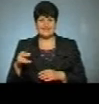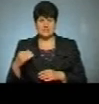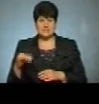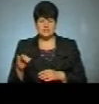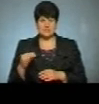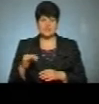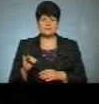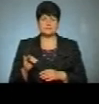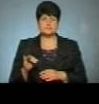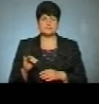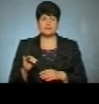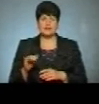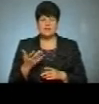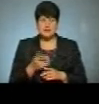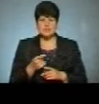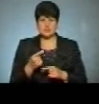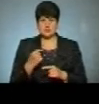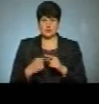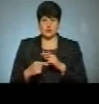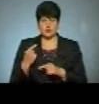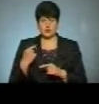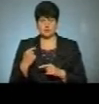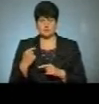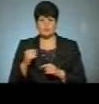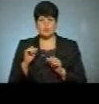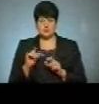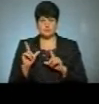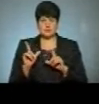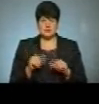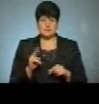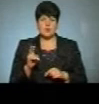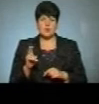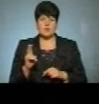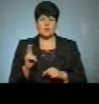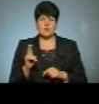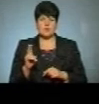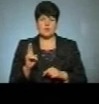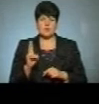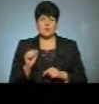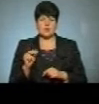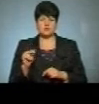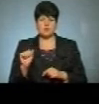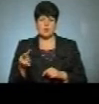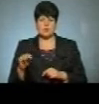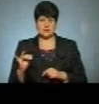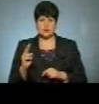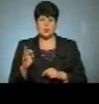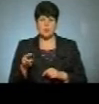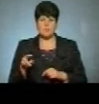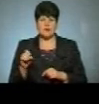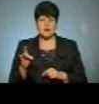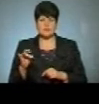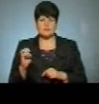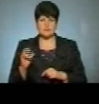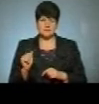його називаємо, і з зворотньої сторони можна буде їхати по Качали, Коперніка і поворот